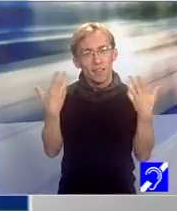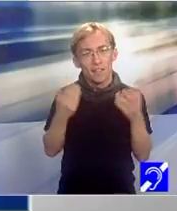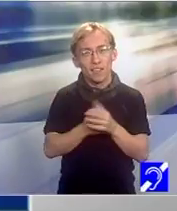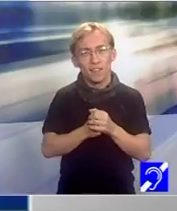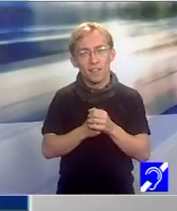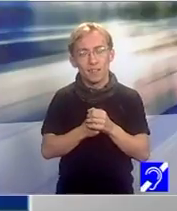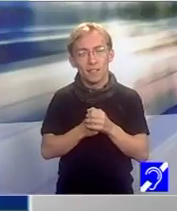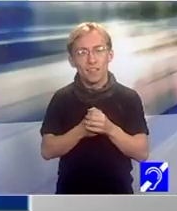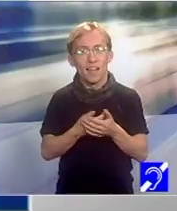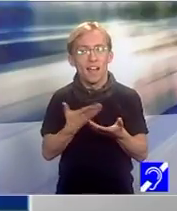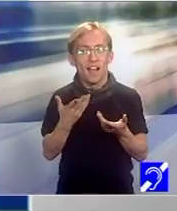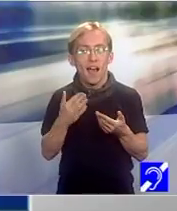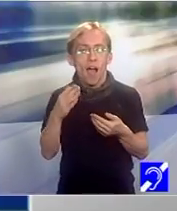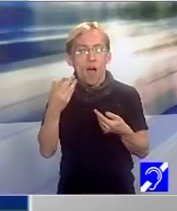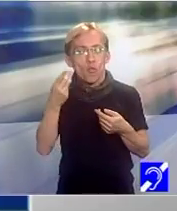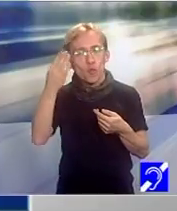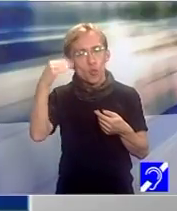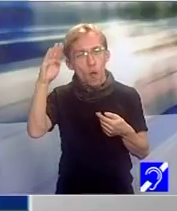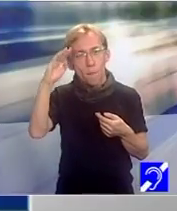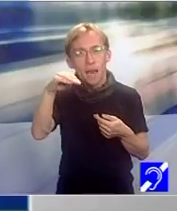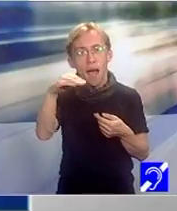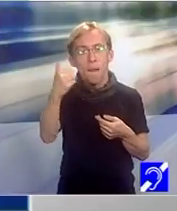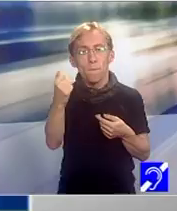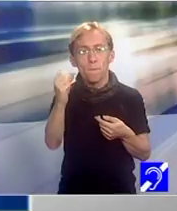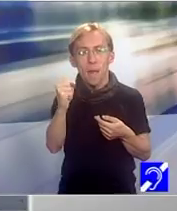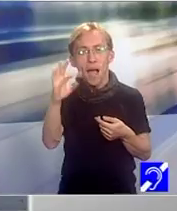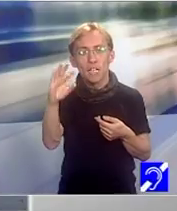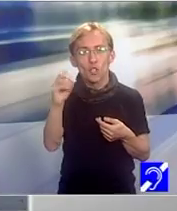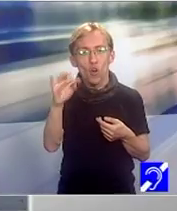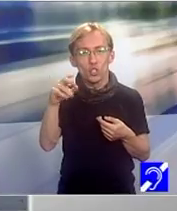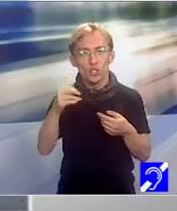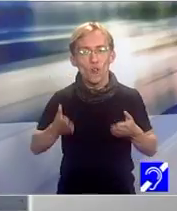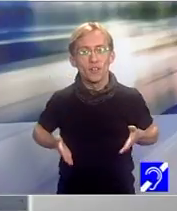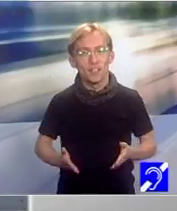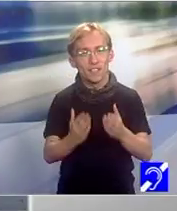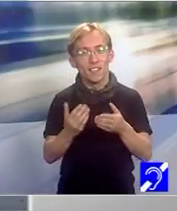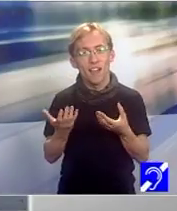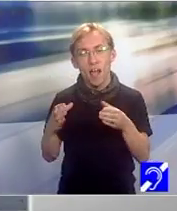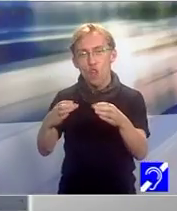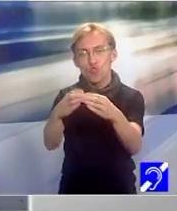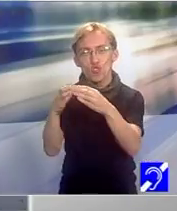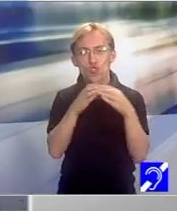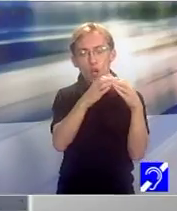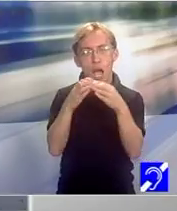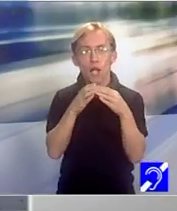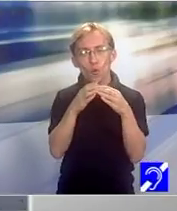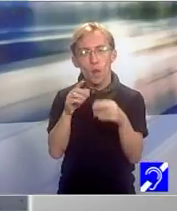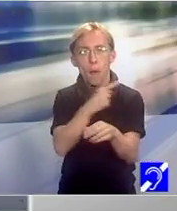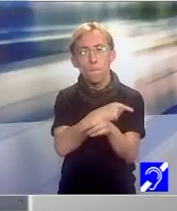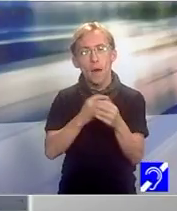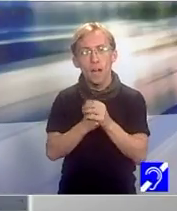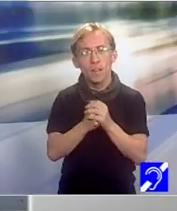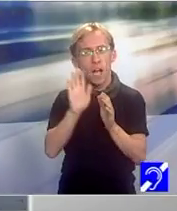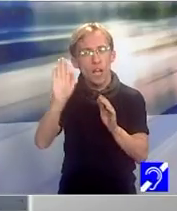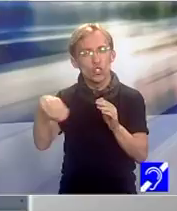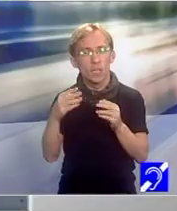Doamna mastocitoză sau doamna cromoglicat. Așa ești cunoscută în cercul pacienților care au această